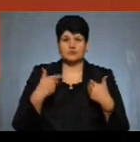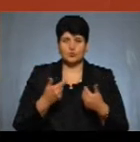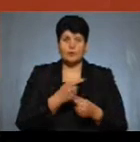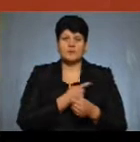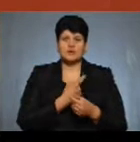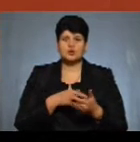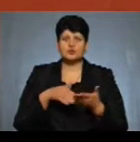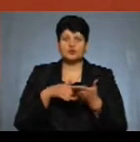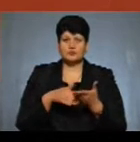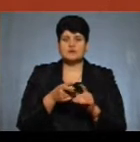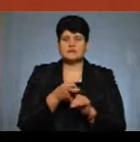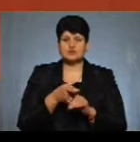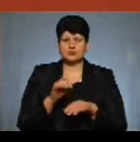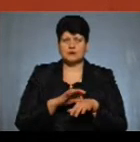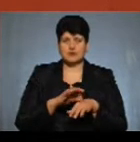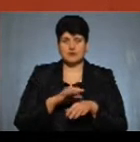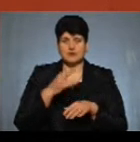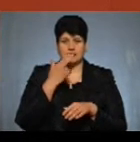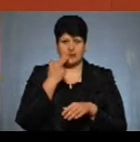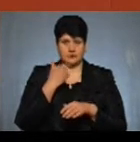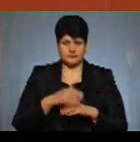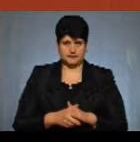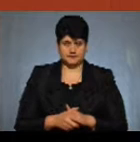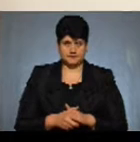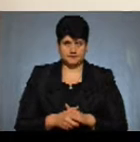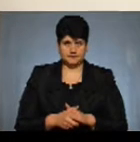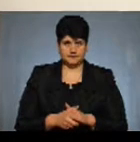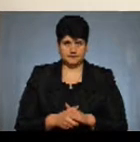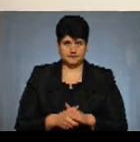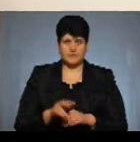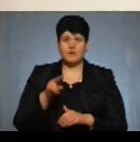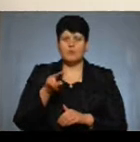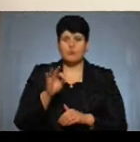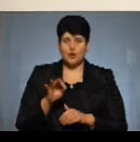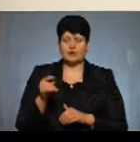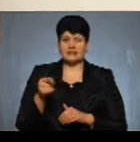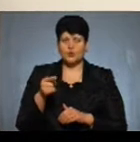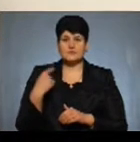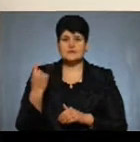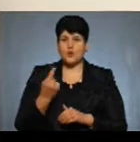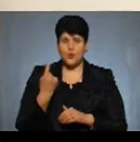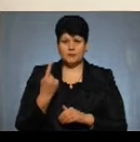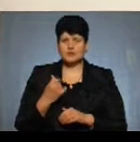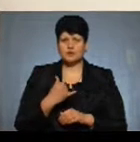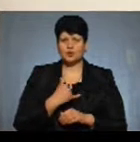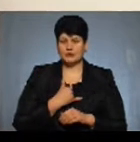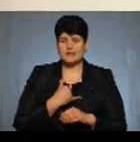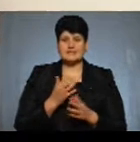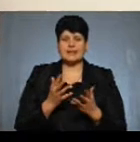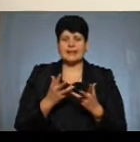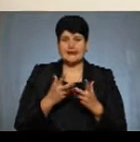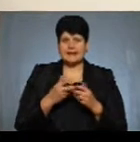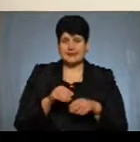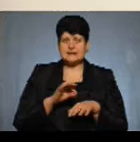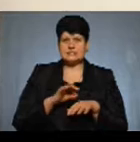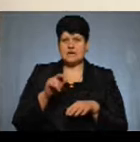звернулися по медичну допомогу у зв'язку з захворюванням на грип та ГРВІ? По Тернопільській області у нас